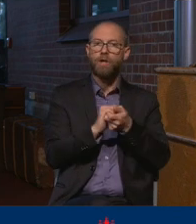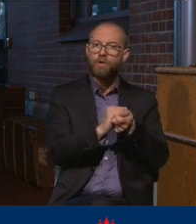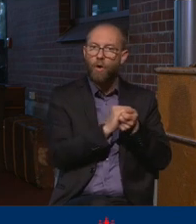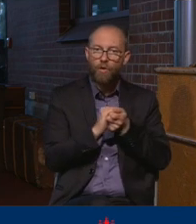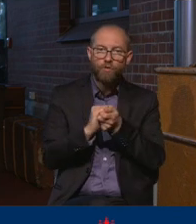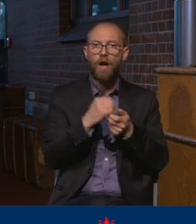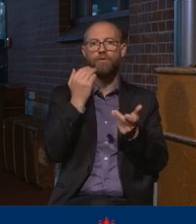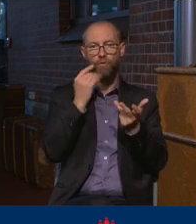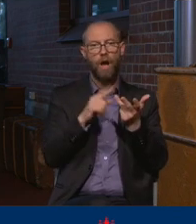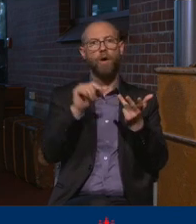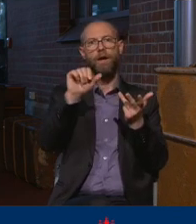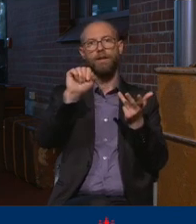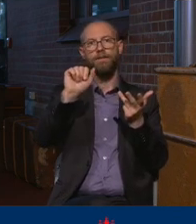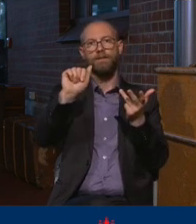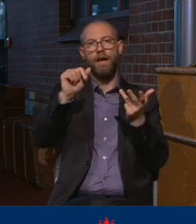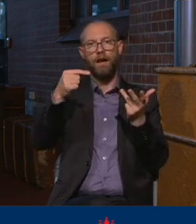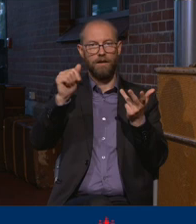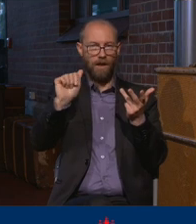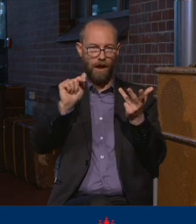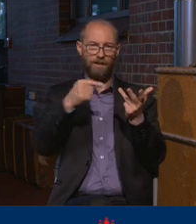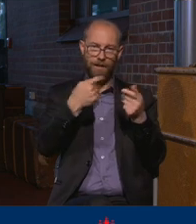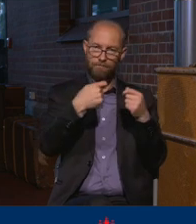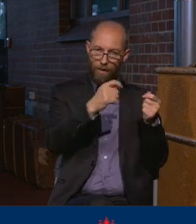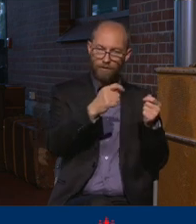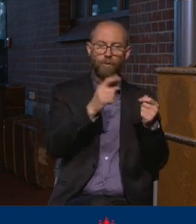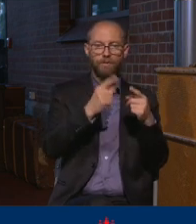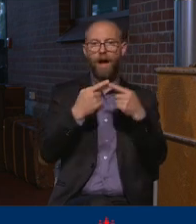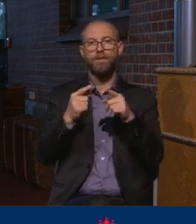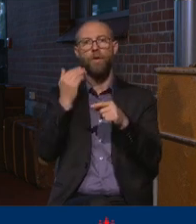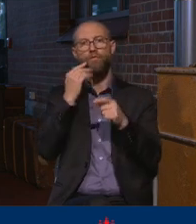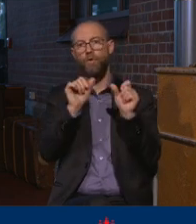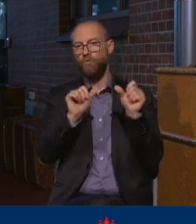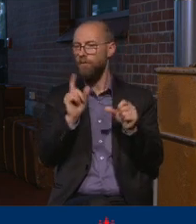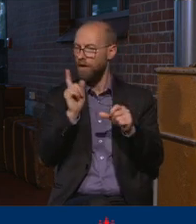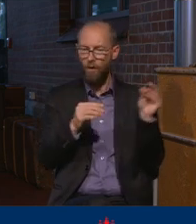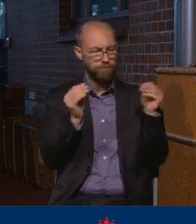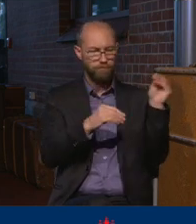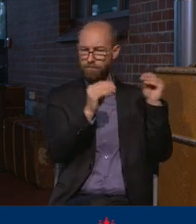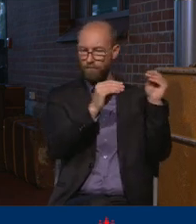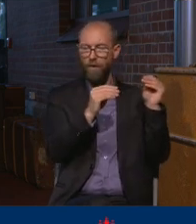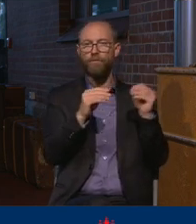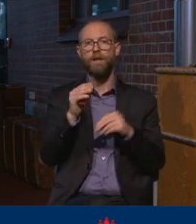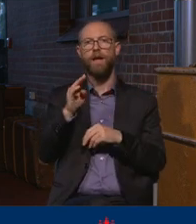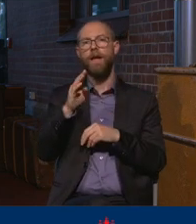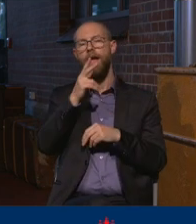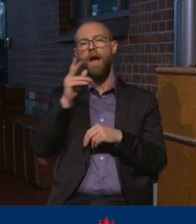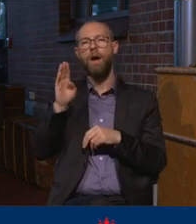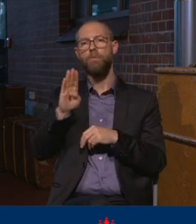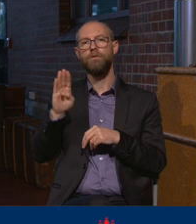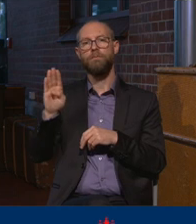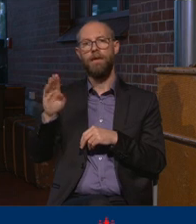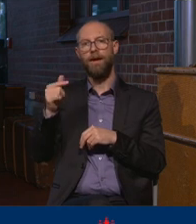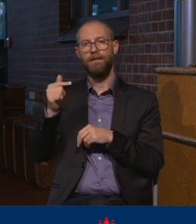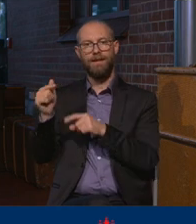saga wird dort realisieren ein bisschen zu entsprechend anderen wohnformen und das was der grund während hergeben ansprach die